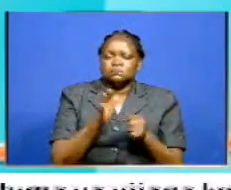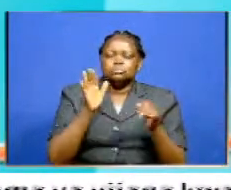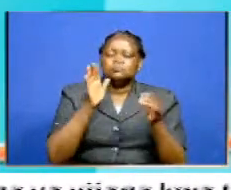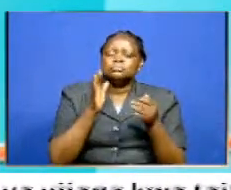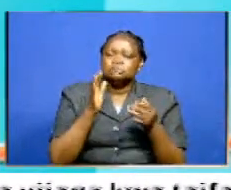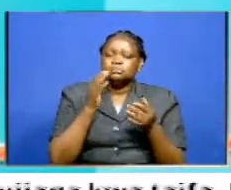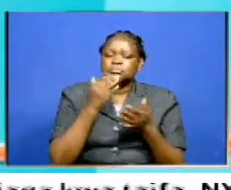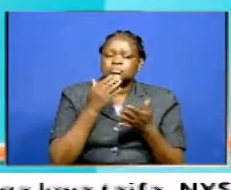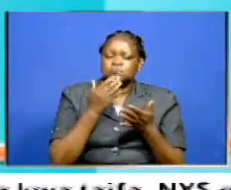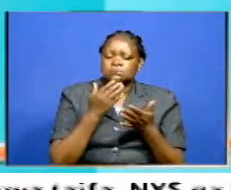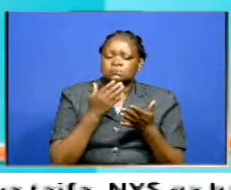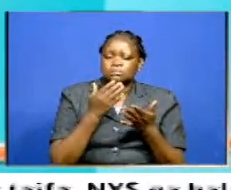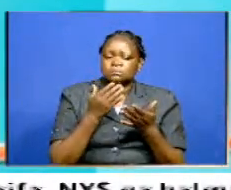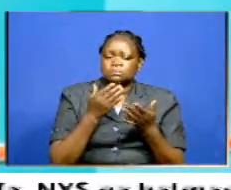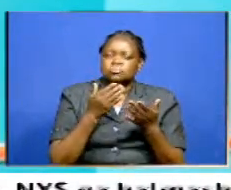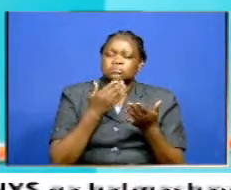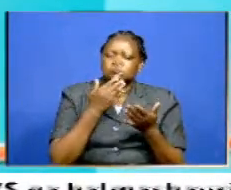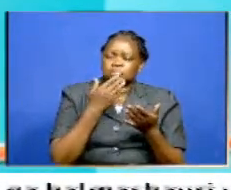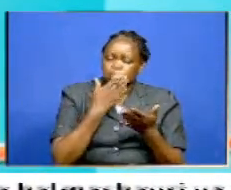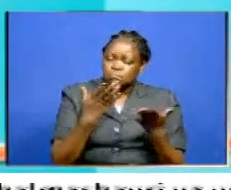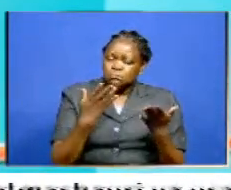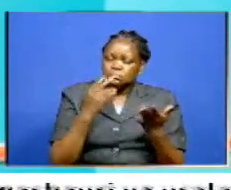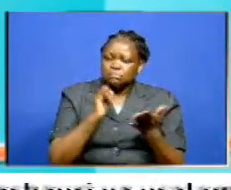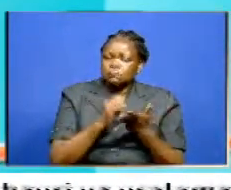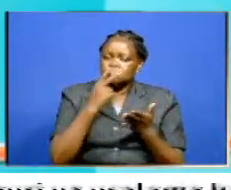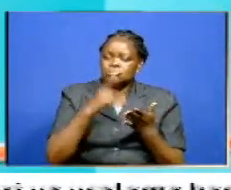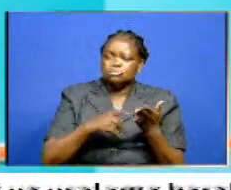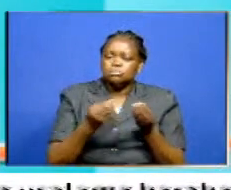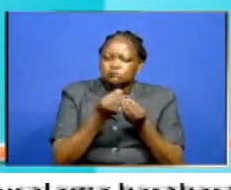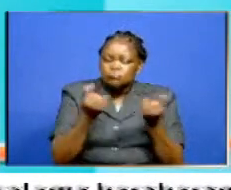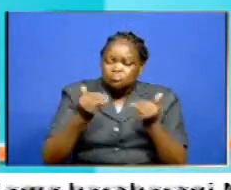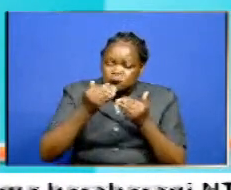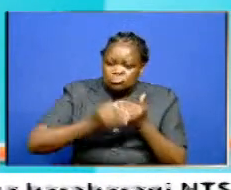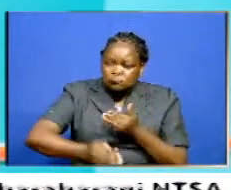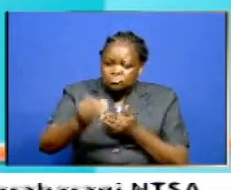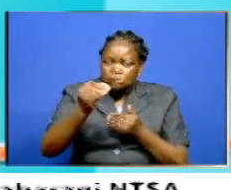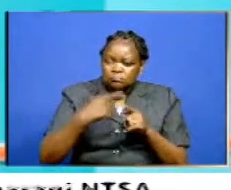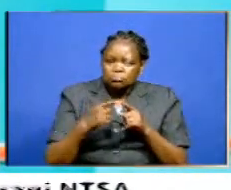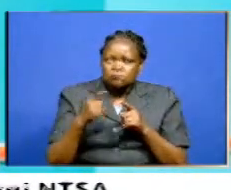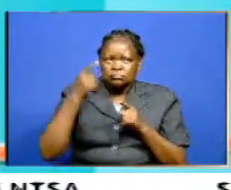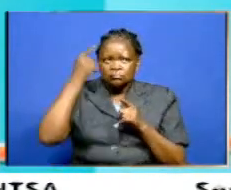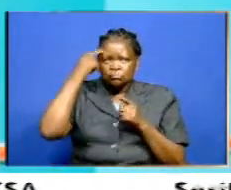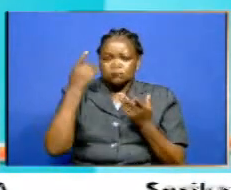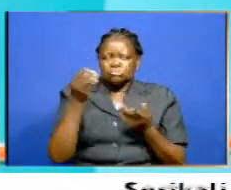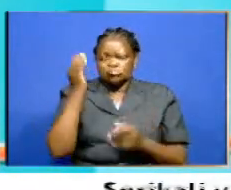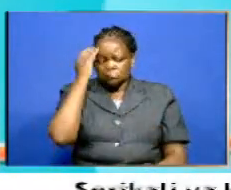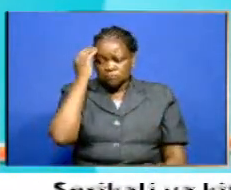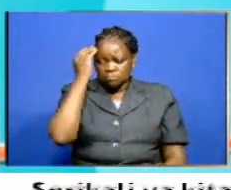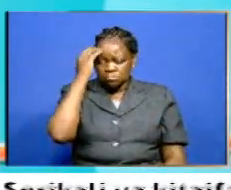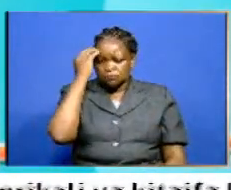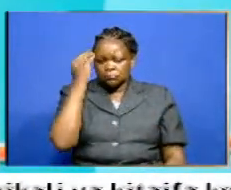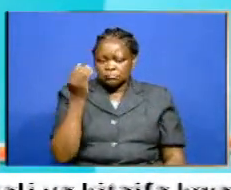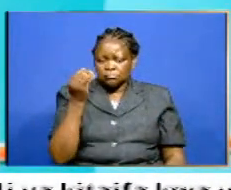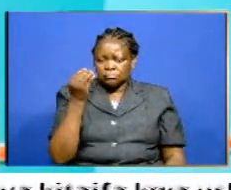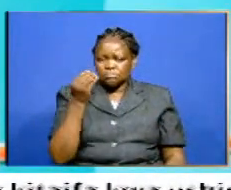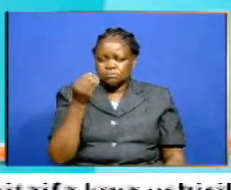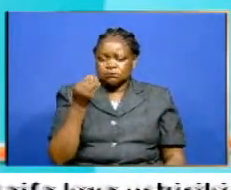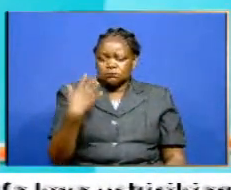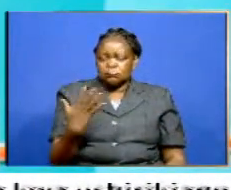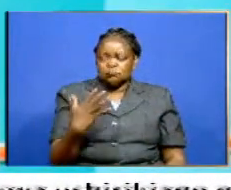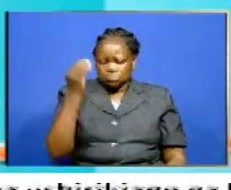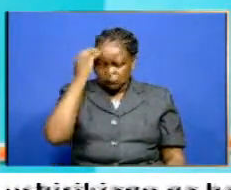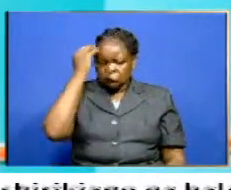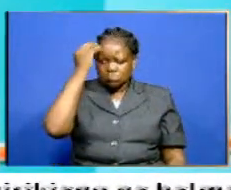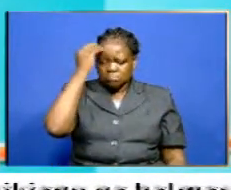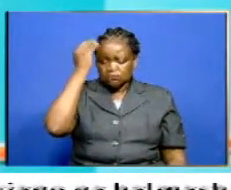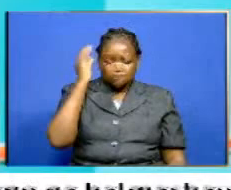ni suluhu mwafaka ya kusonga mbele ni tusipatie tu hawa wanafunzi wetu paper knowledge,